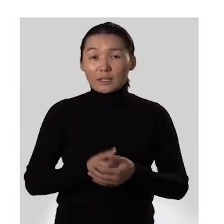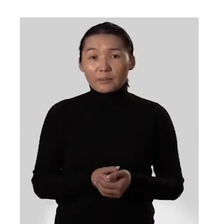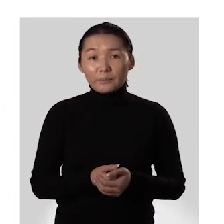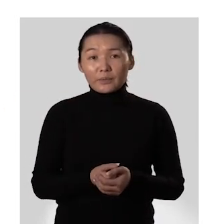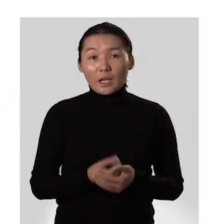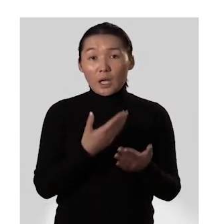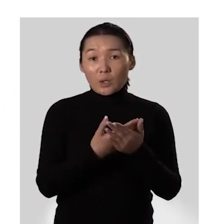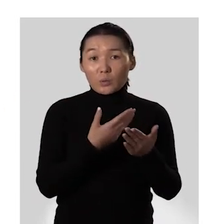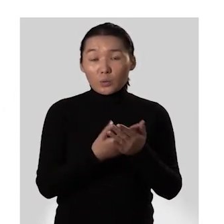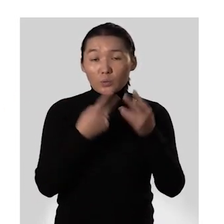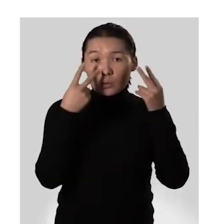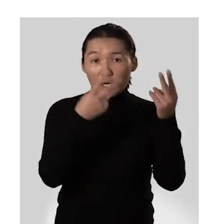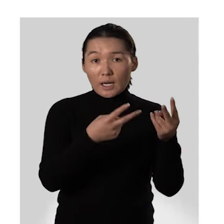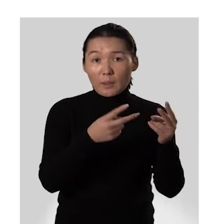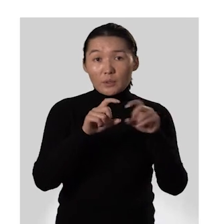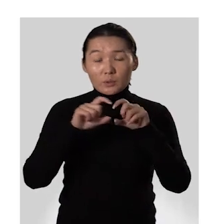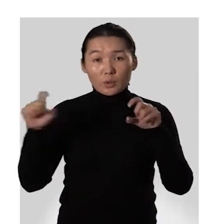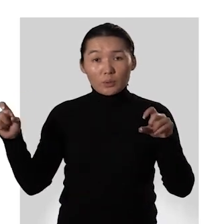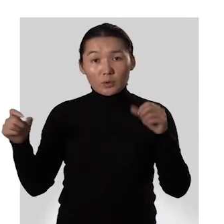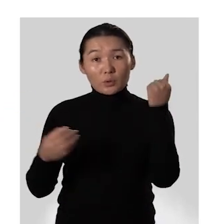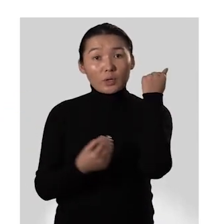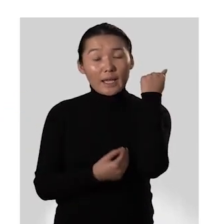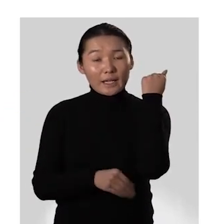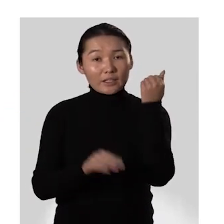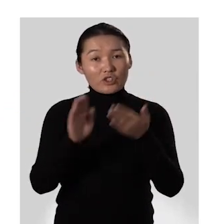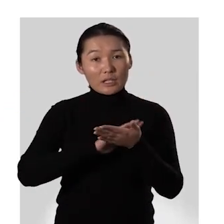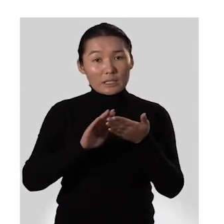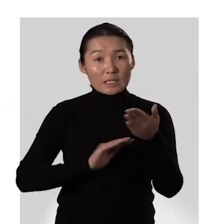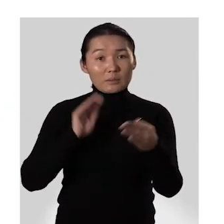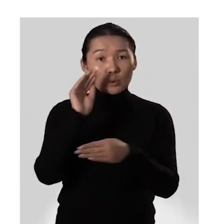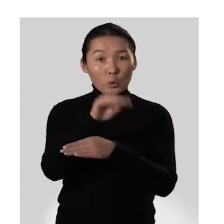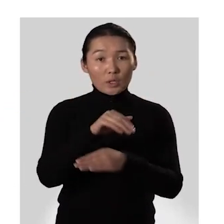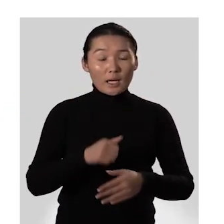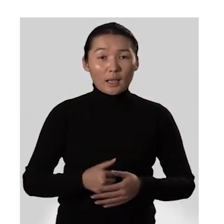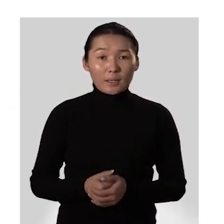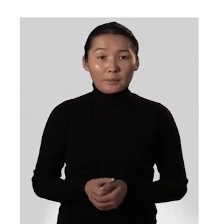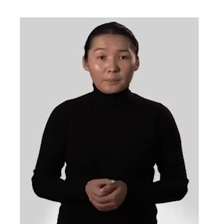Үлгүнү карап, сүйлөмдөрдү аягына чейин жазып, толуктагыла.